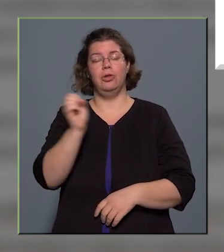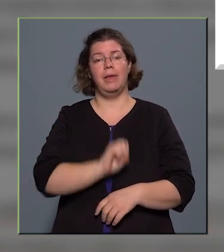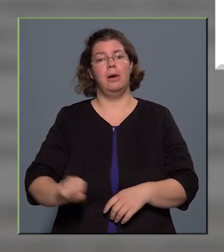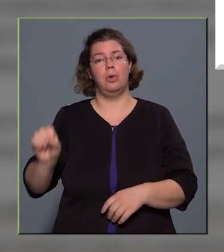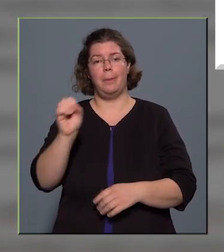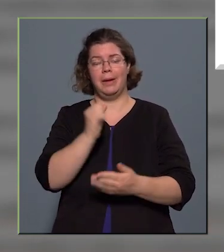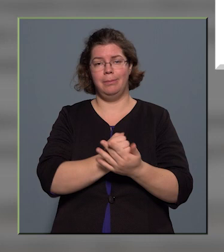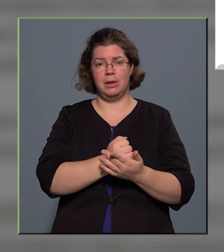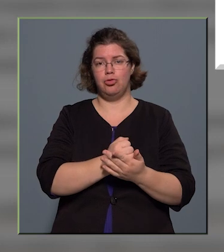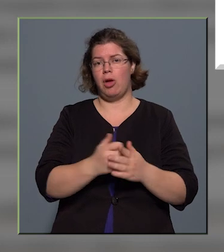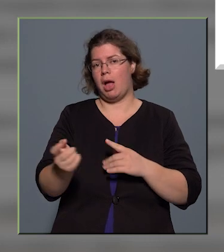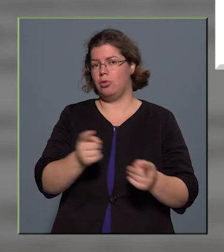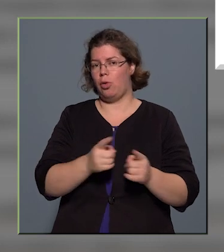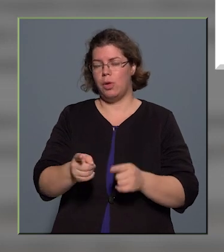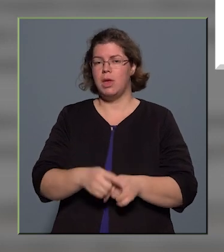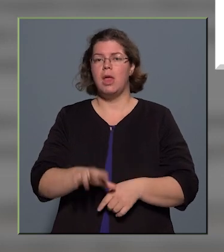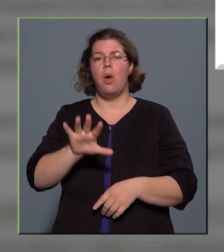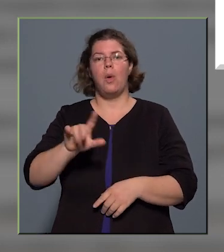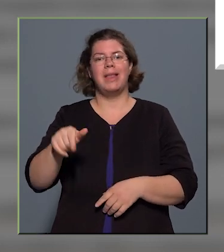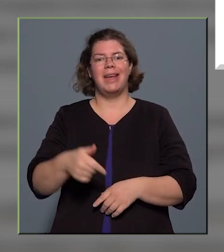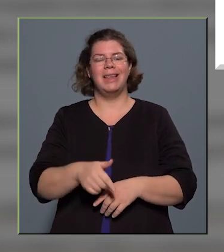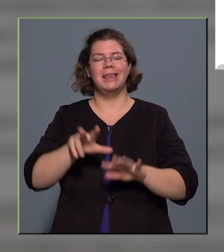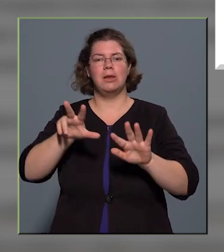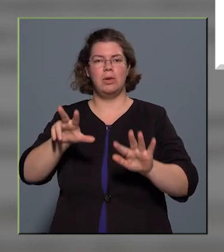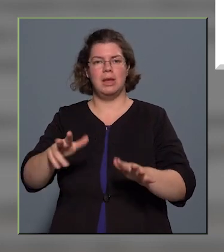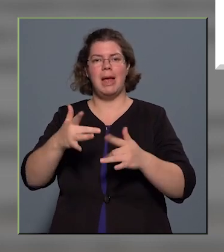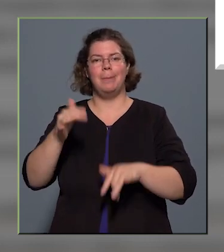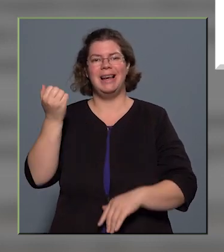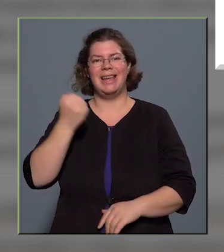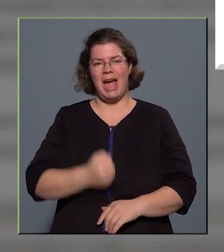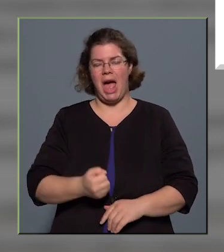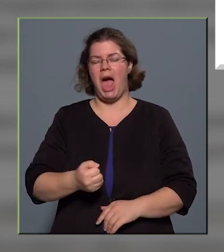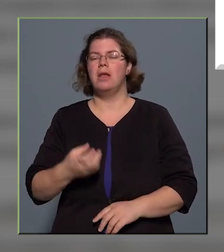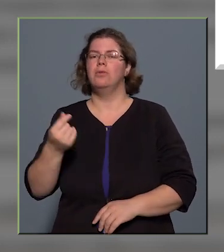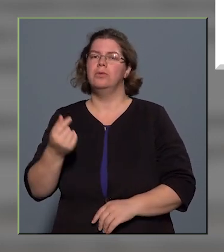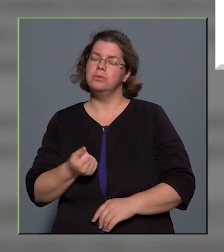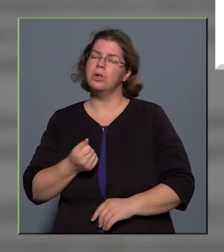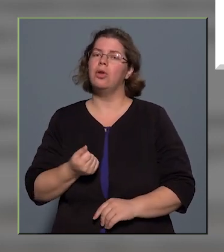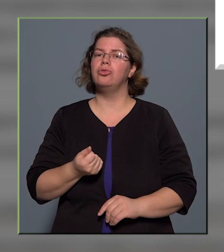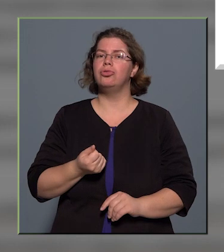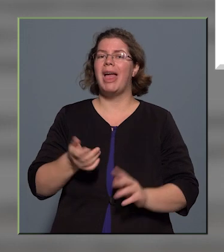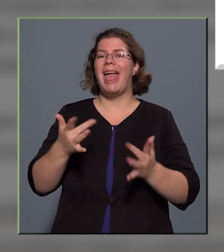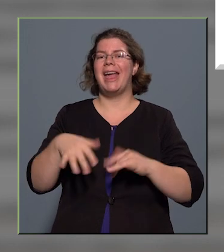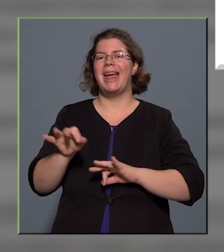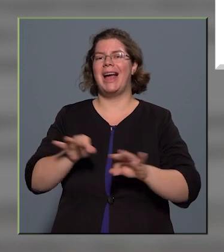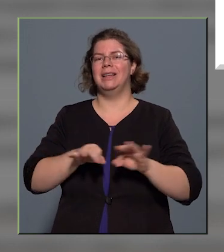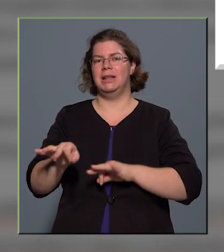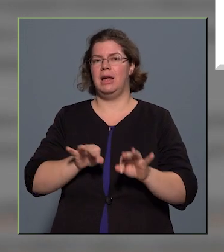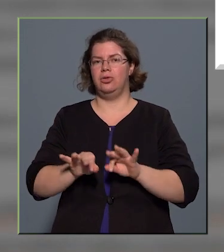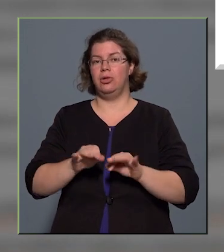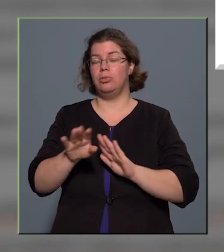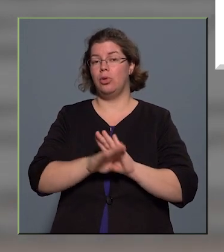Európai Bizottság között az 5,8 milliárd eurós helyreállítási program támogatási lábáról,